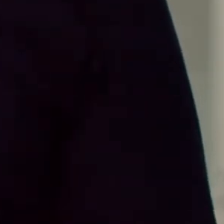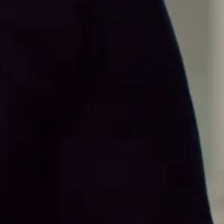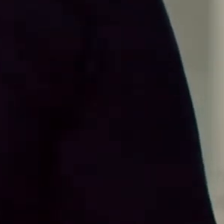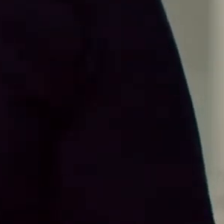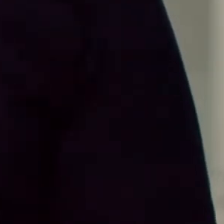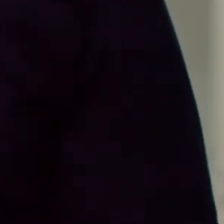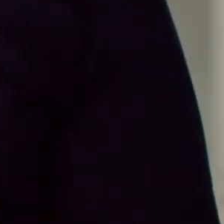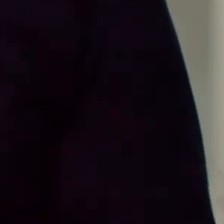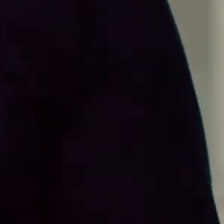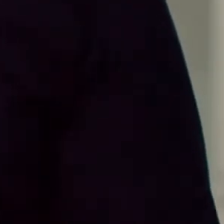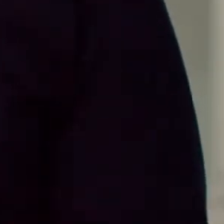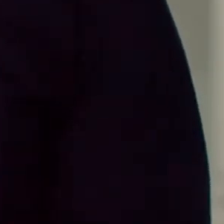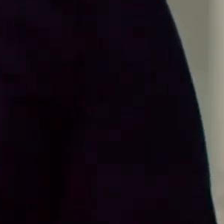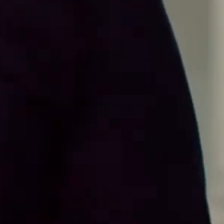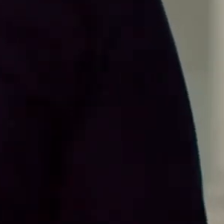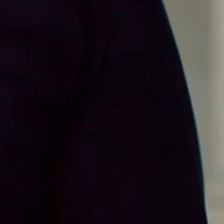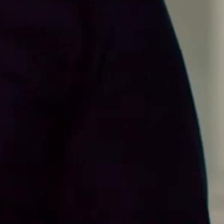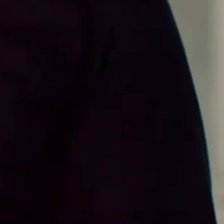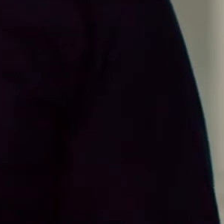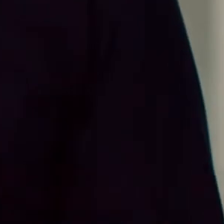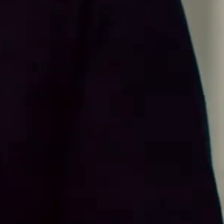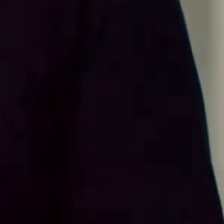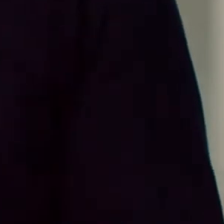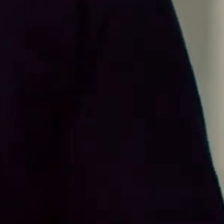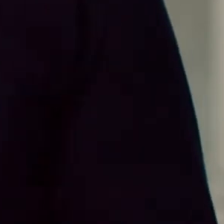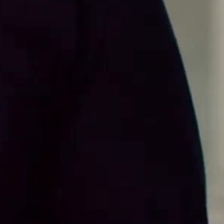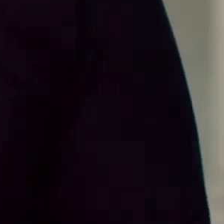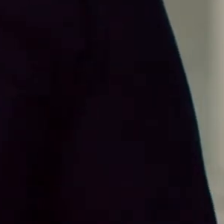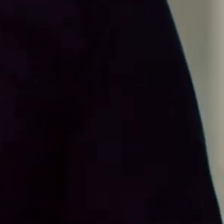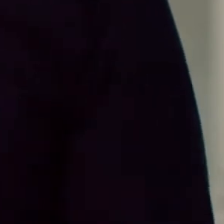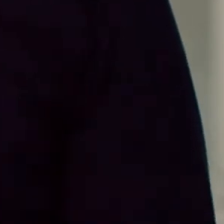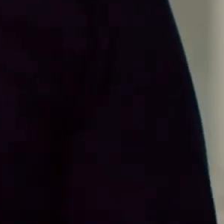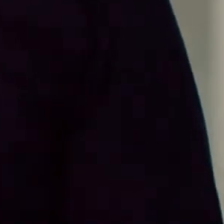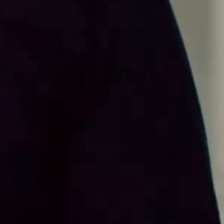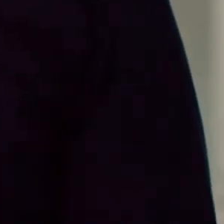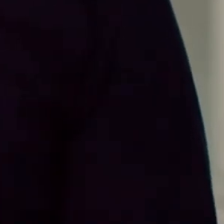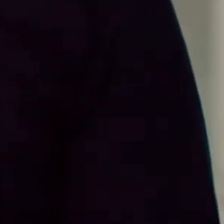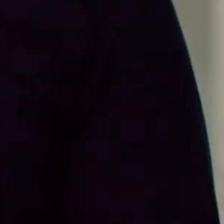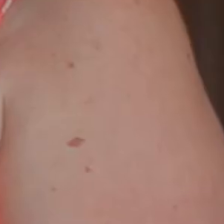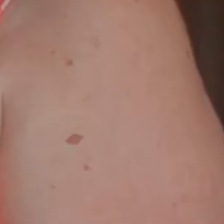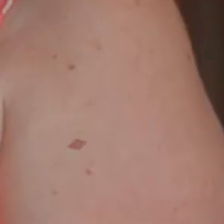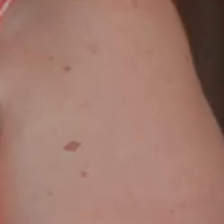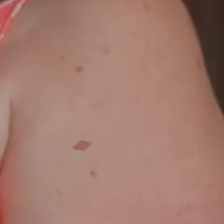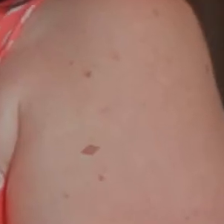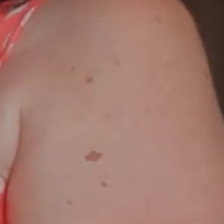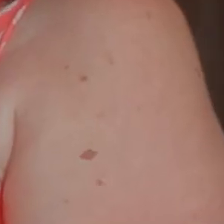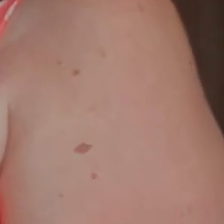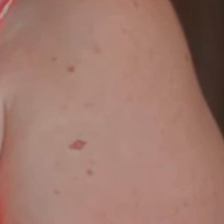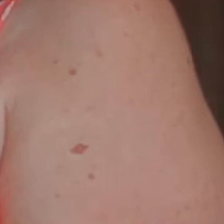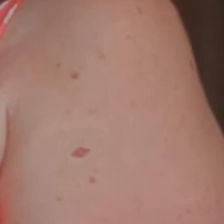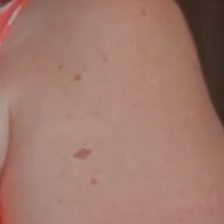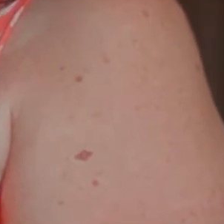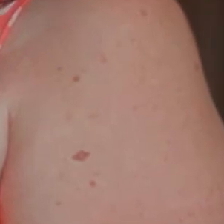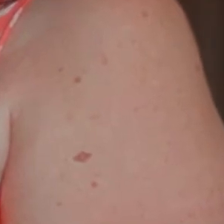més tranquil i més estable pels nostres alumnes, en uns temps difícils i complexos com els que estan vivint. El que m'ha fet sentir